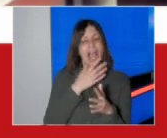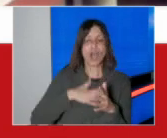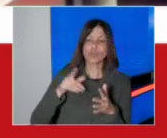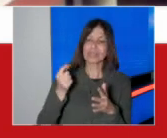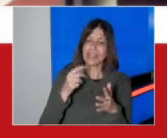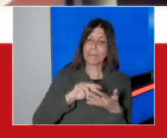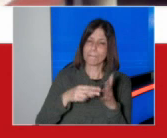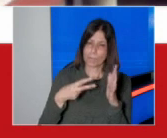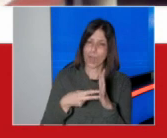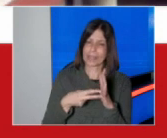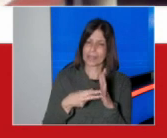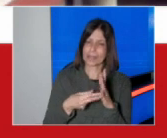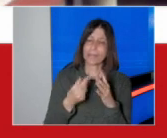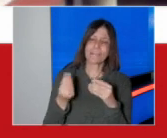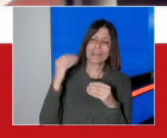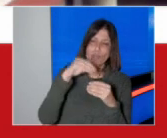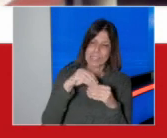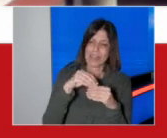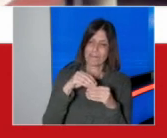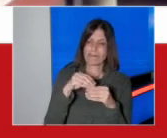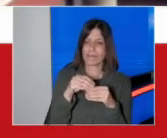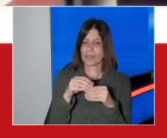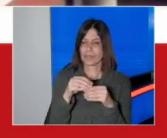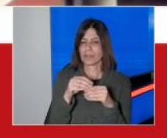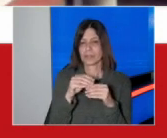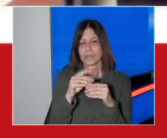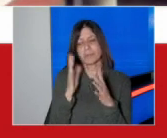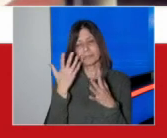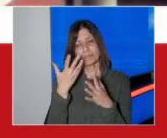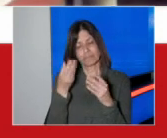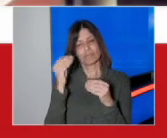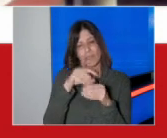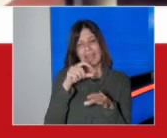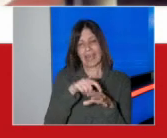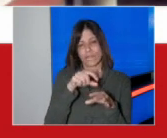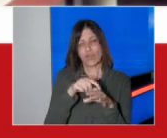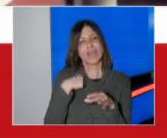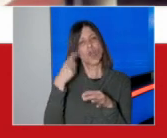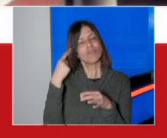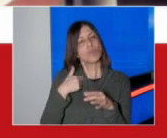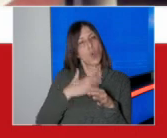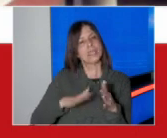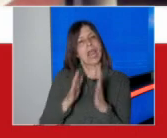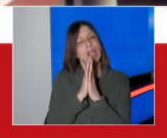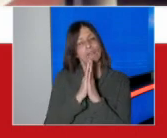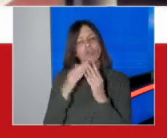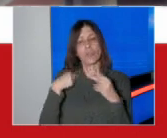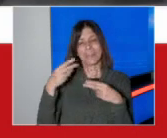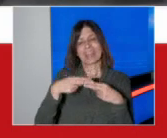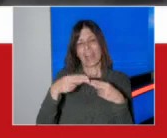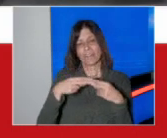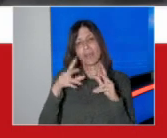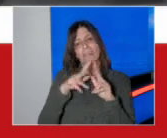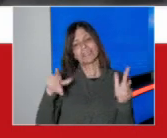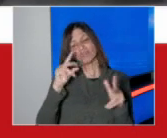פוליטי, מעבר למה ש, אתה יודע, מעבר לרפואי. לכן אני חושב, אני רוצה לקוות שאנחנו מתקרבים למצב